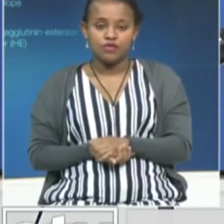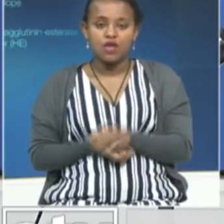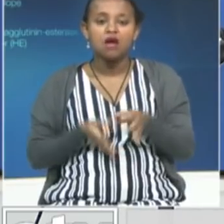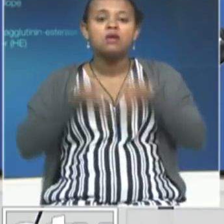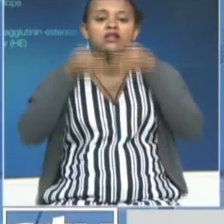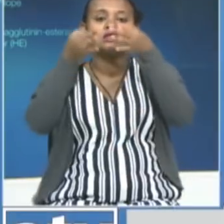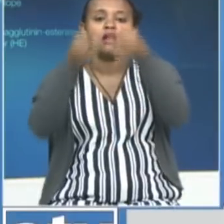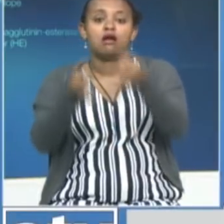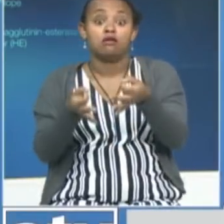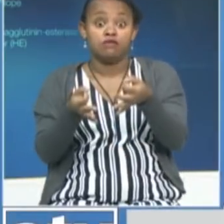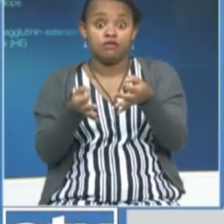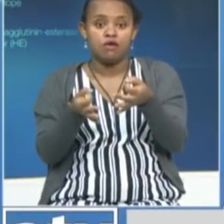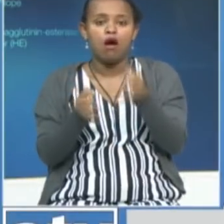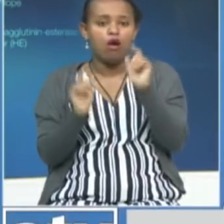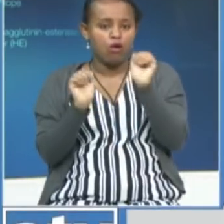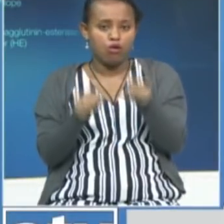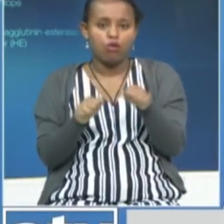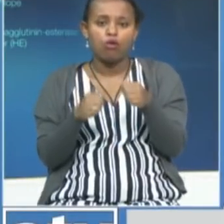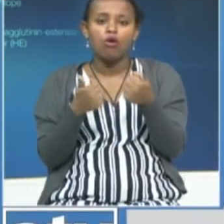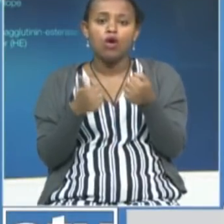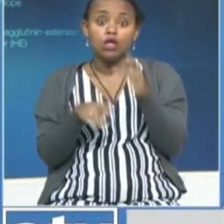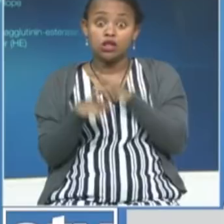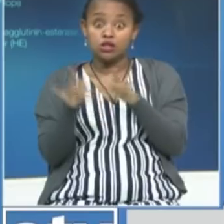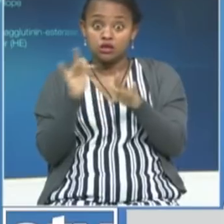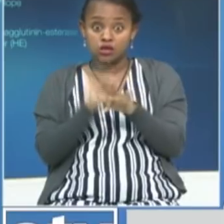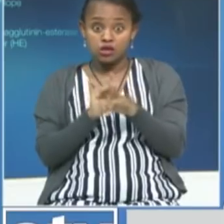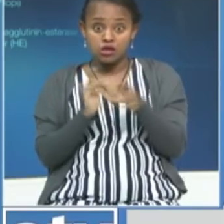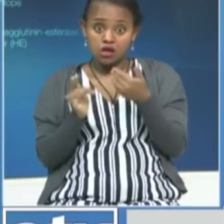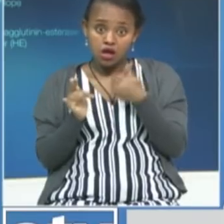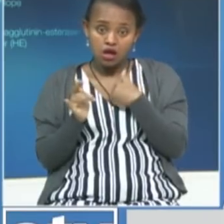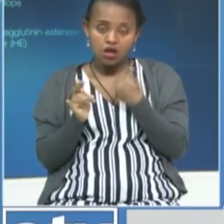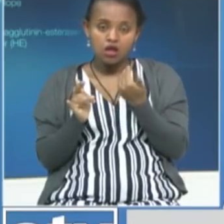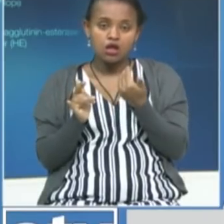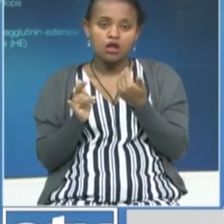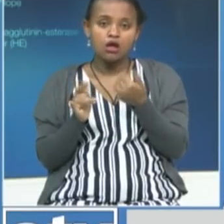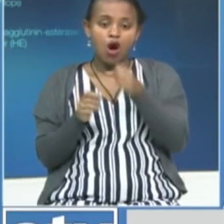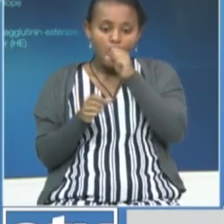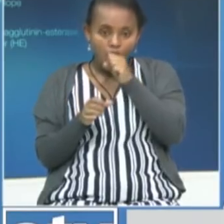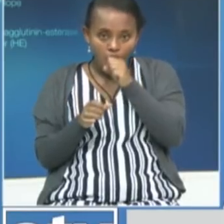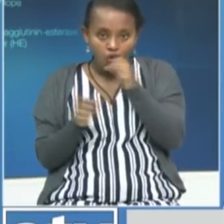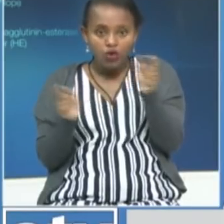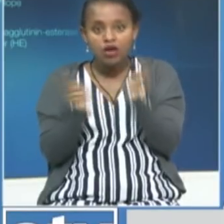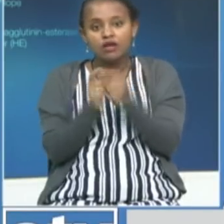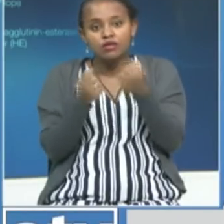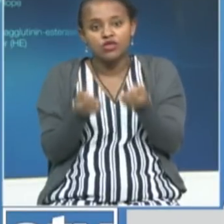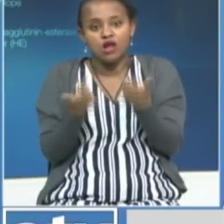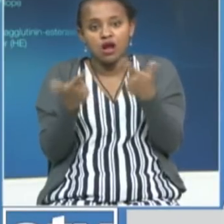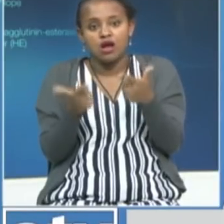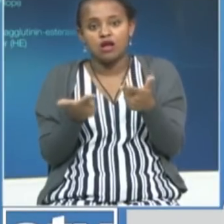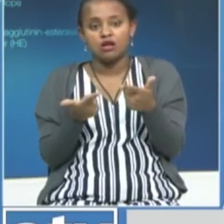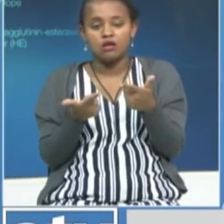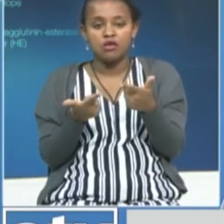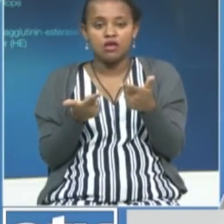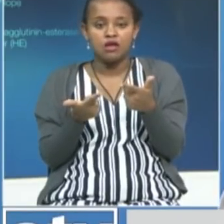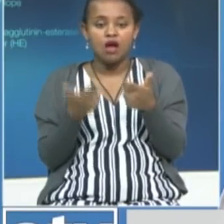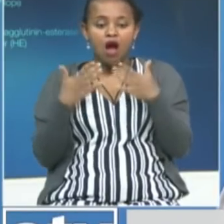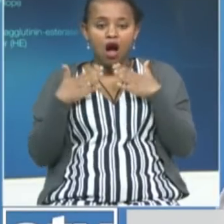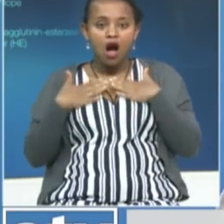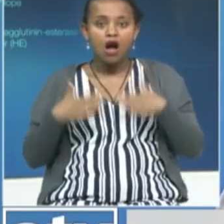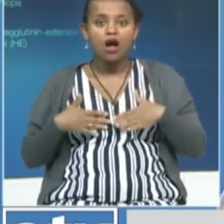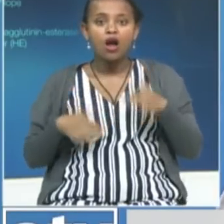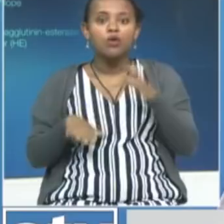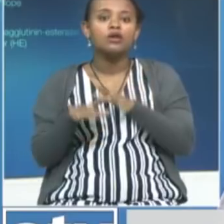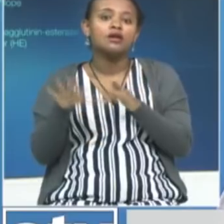እንደላላቸው ወይ አላላቸው አጋጣሚ እንግዲህ ንክኪ ላይ አጋጣሚ የሚያስል ሰው ሊገጥመን ይችላል። አካላዊ